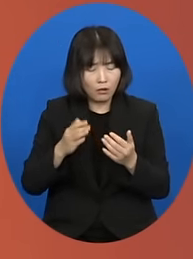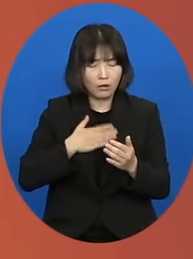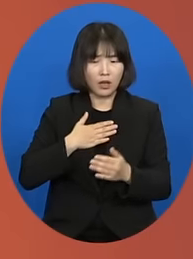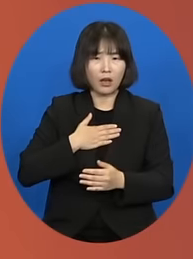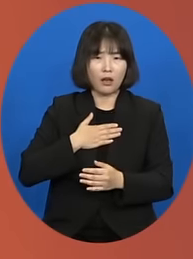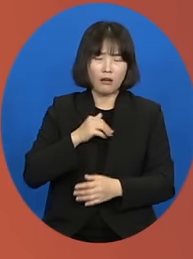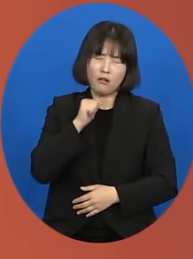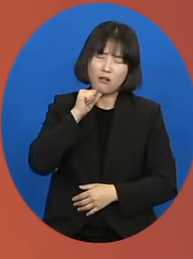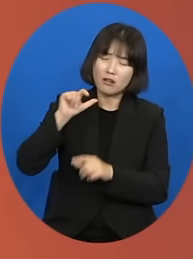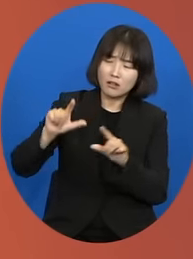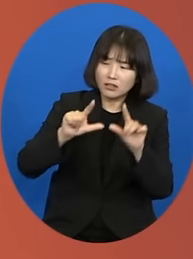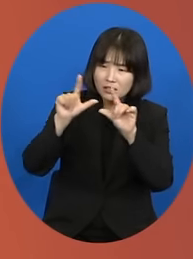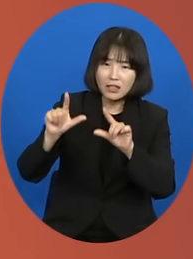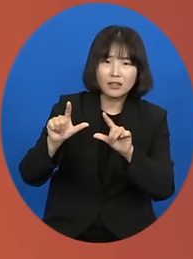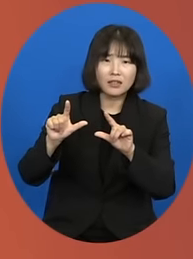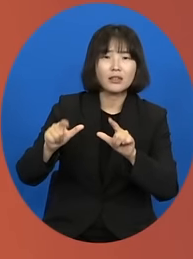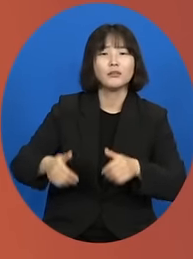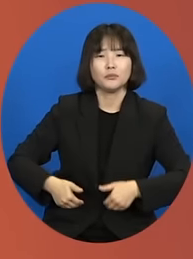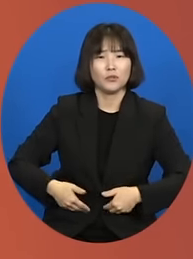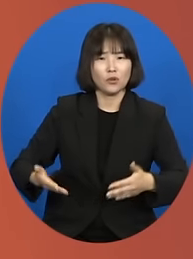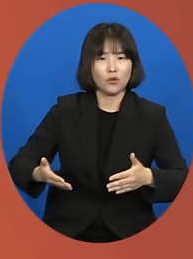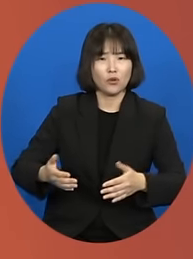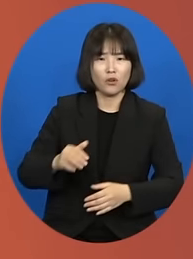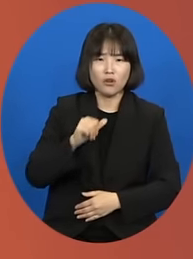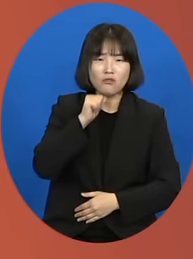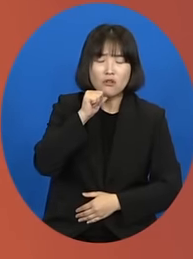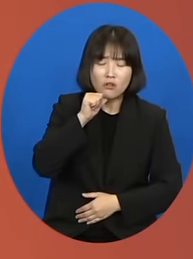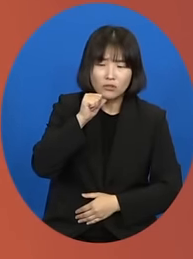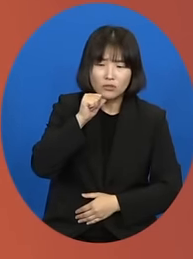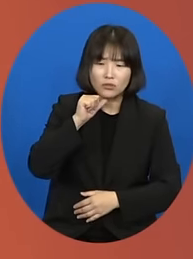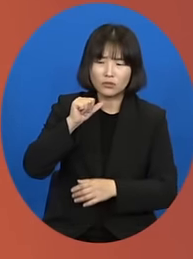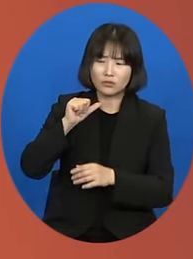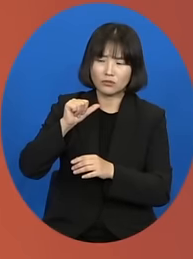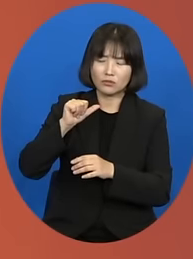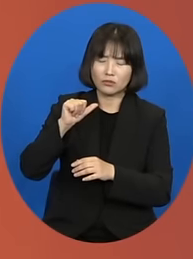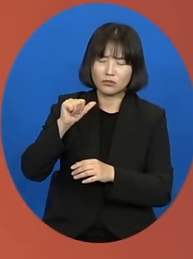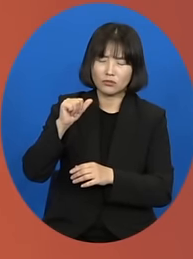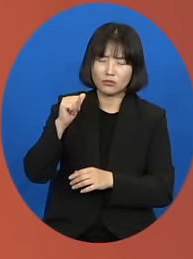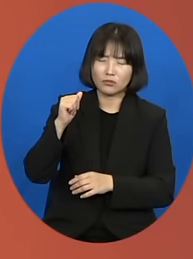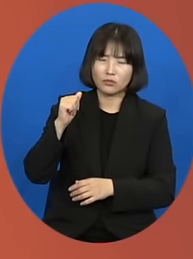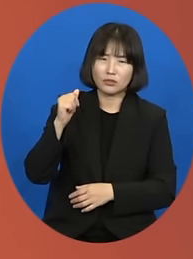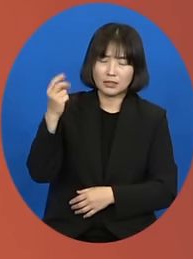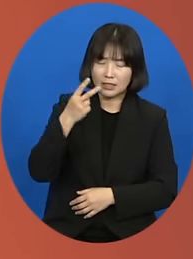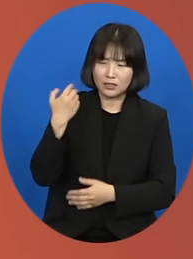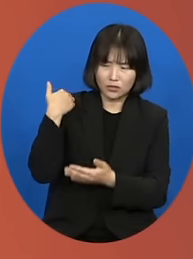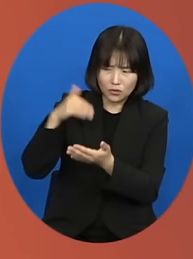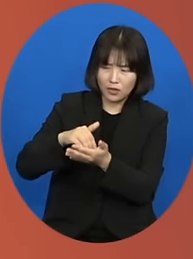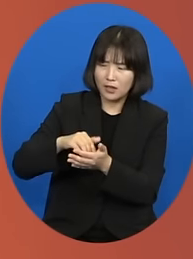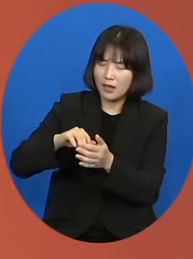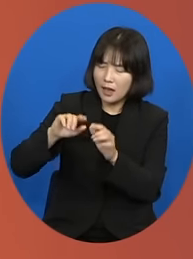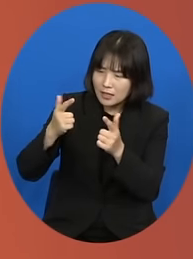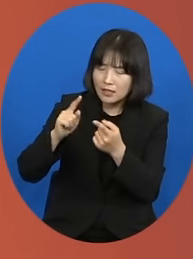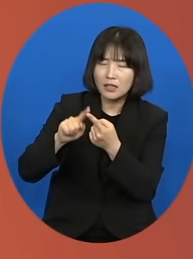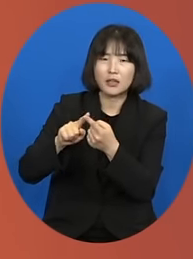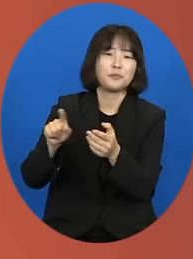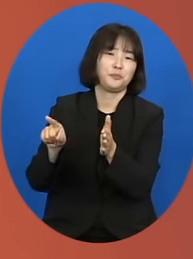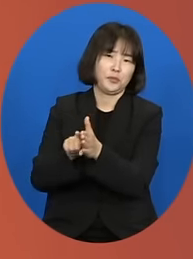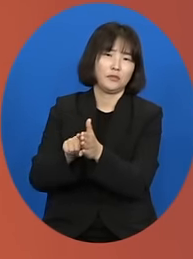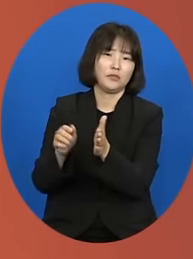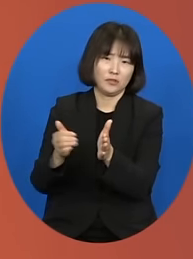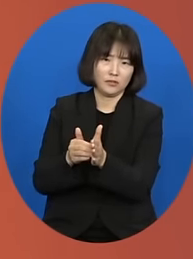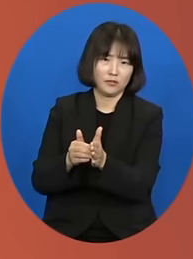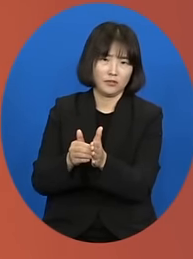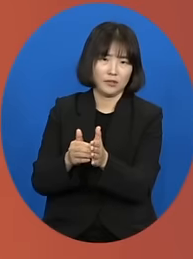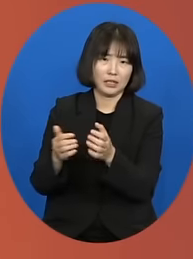거지로 살지 않고 다시 거지의 삶으로 돌아가지 않겠다는 것을 믿었습니다. 그래서 그 거지의